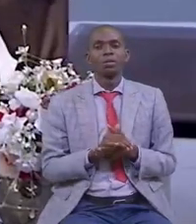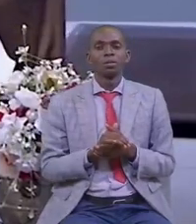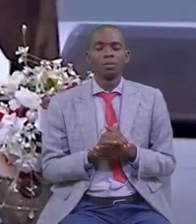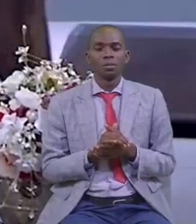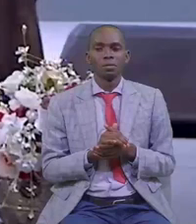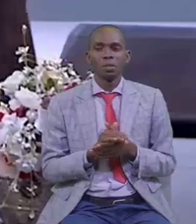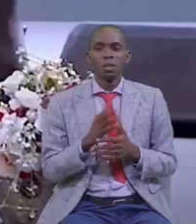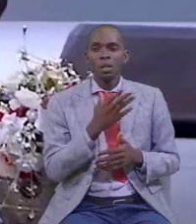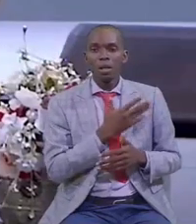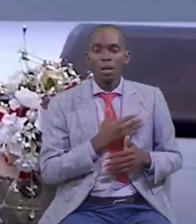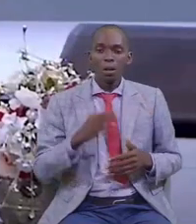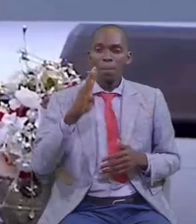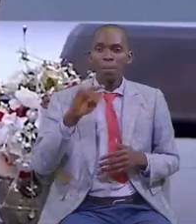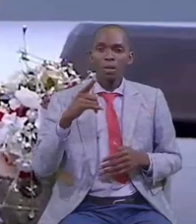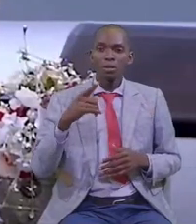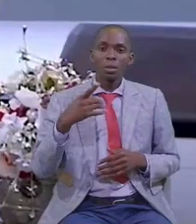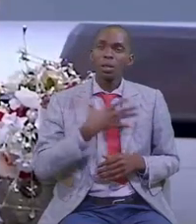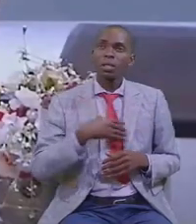Et la grâce de Dieu sera avec toi.